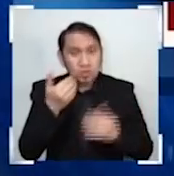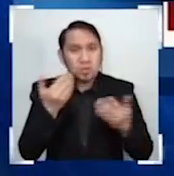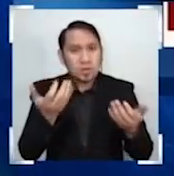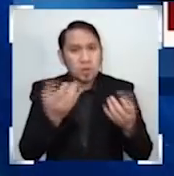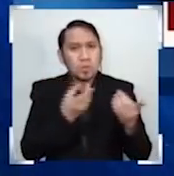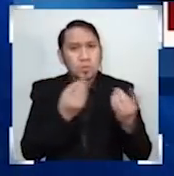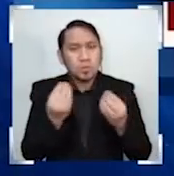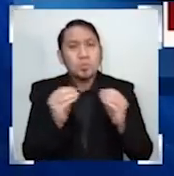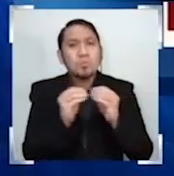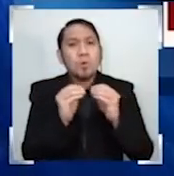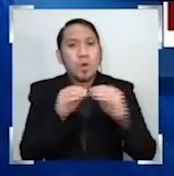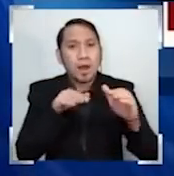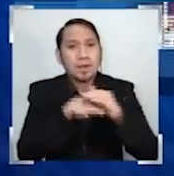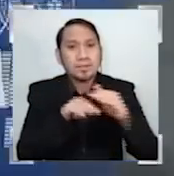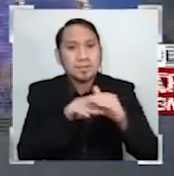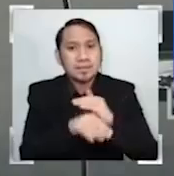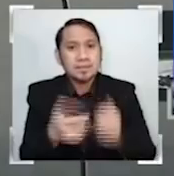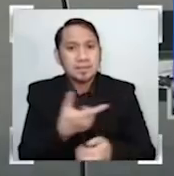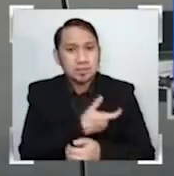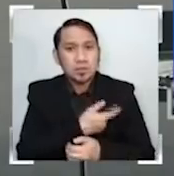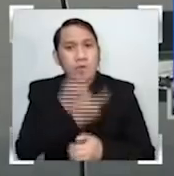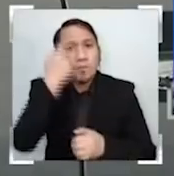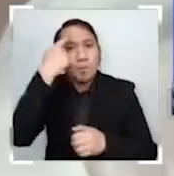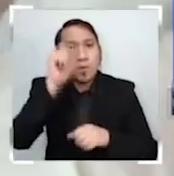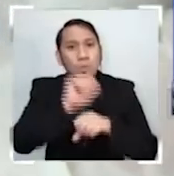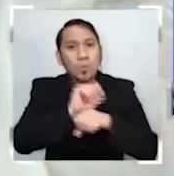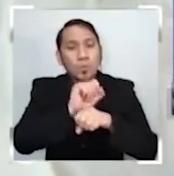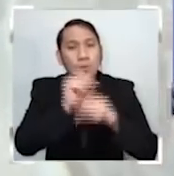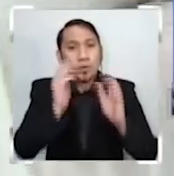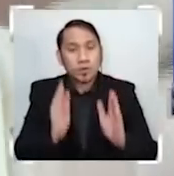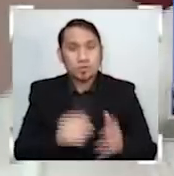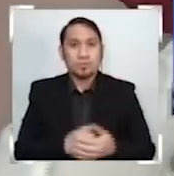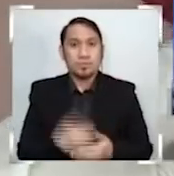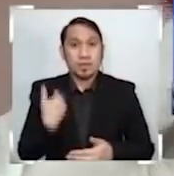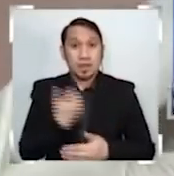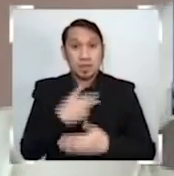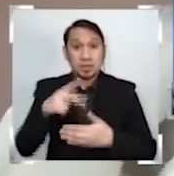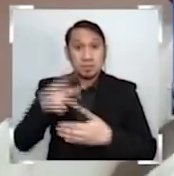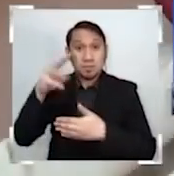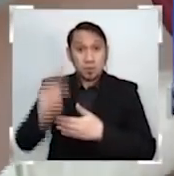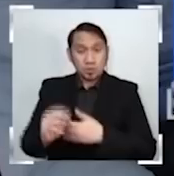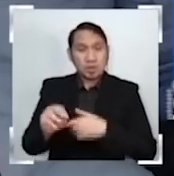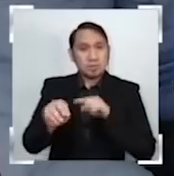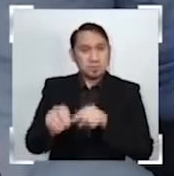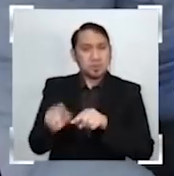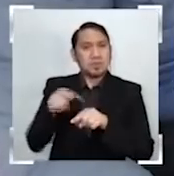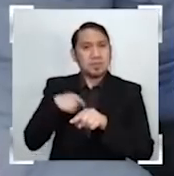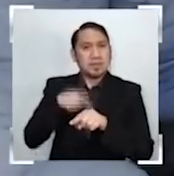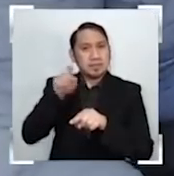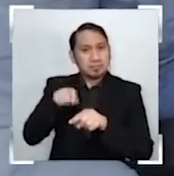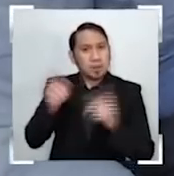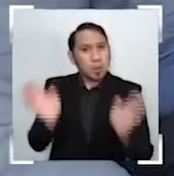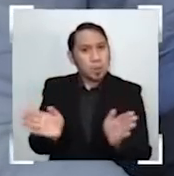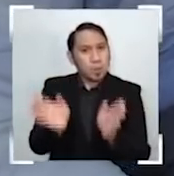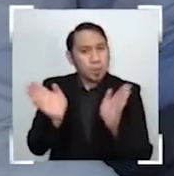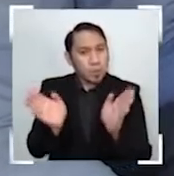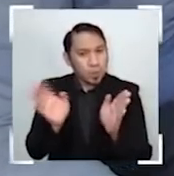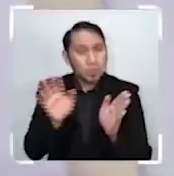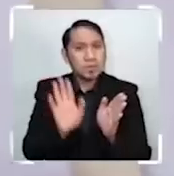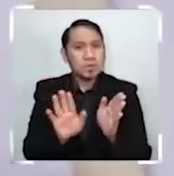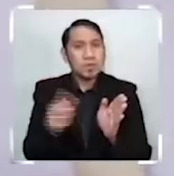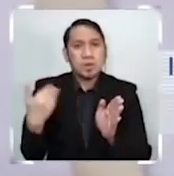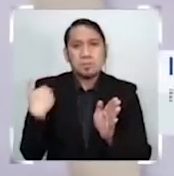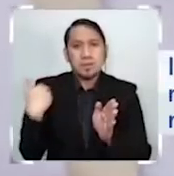mga bakuna sa mga manggagawa. Ang mga programa inaasahang mas makakahikayat sa mga hindi pa